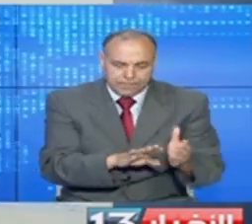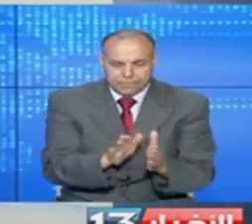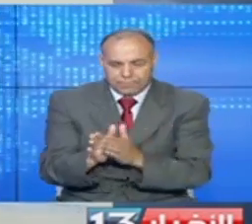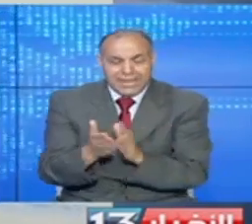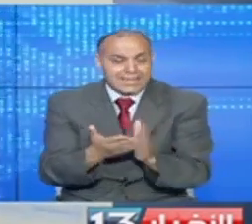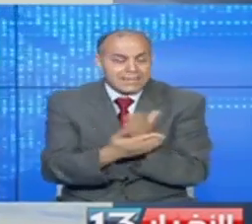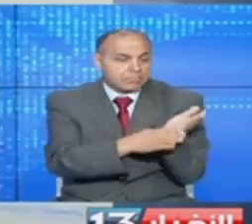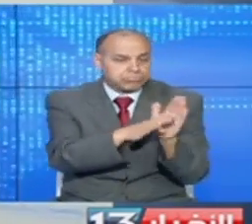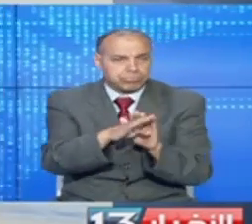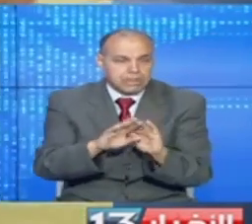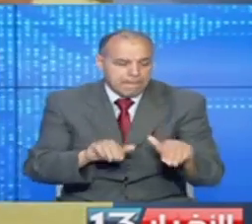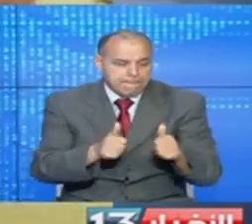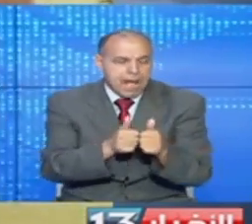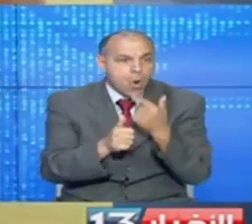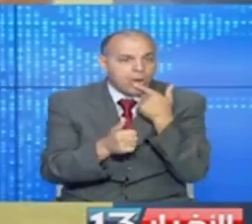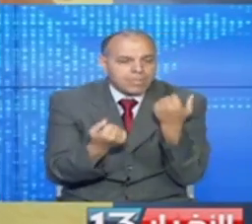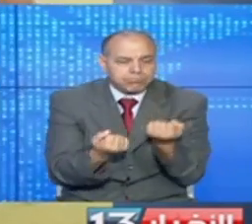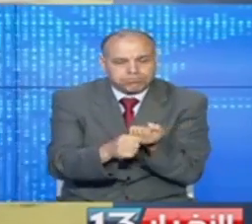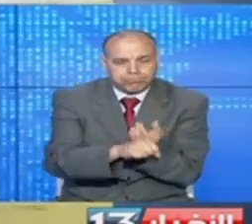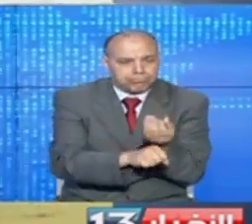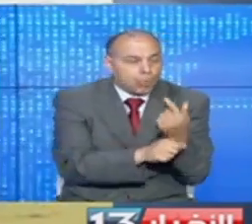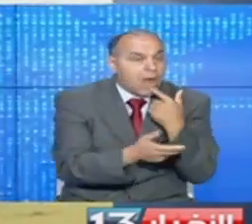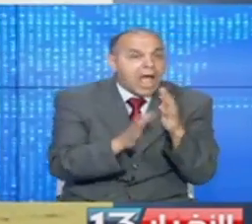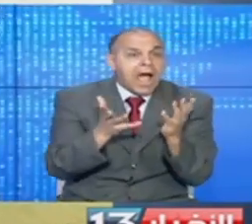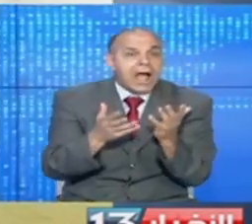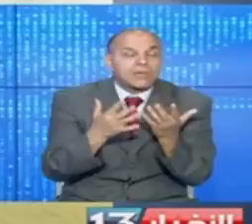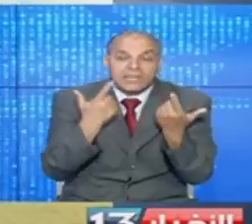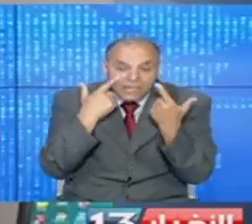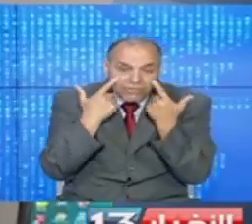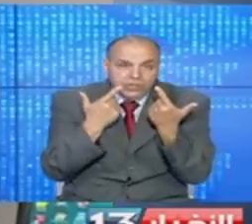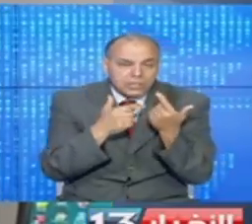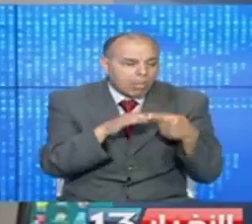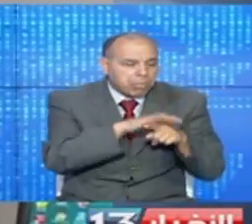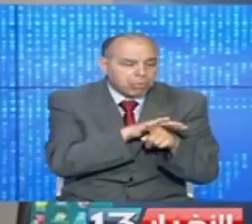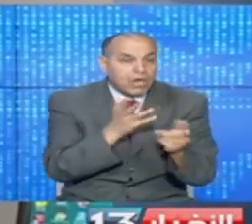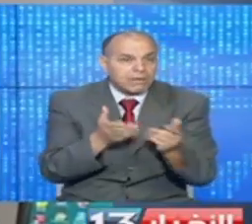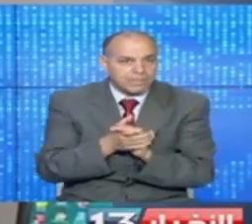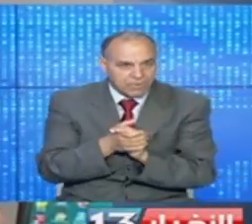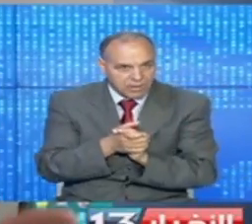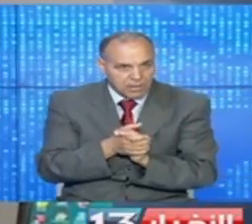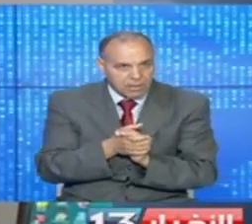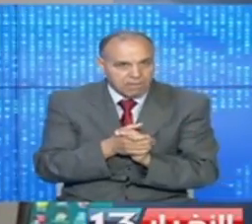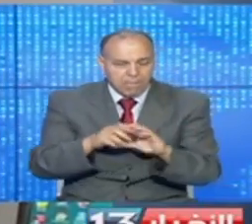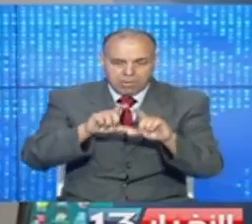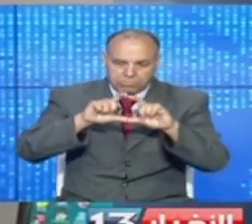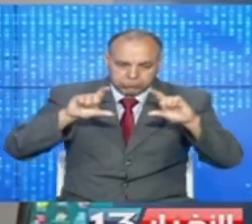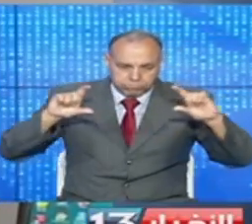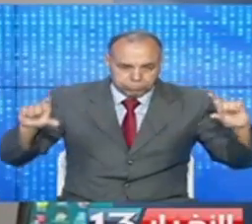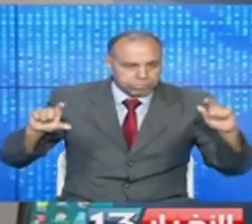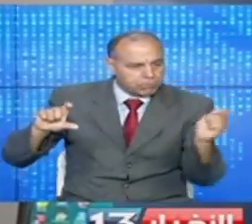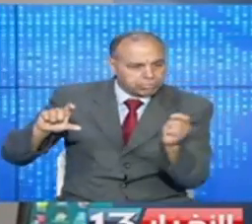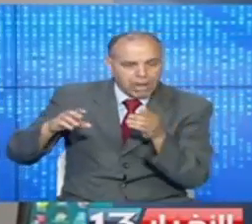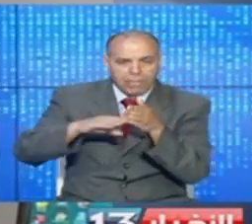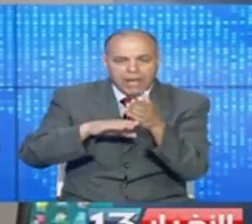استعدادات وقائية رافقتها أيضا حملات توعية حول ظاهرة الغش. مش يكون ثم دي بوندرول دونك في